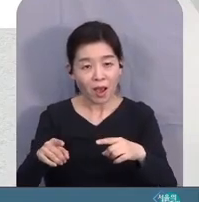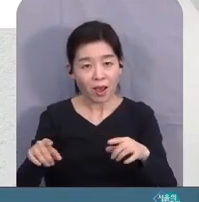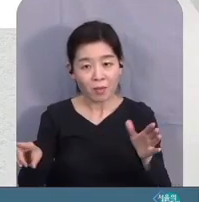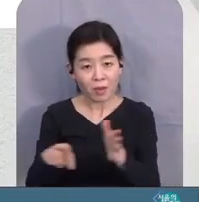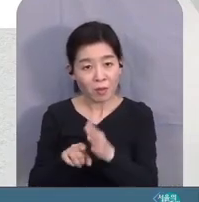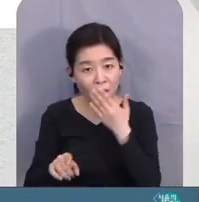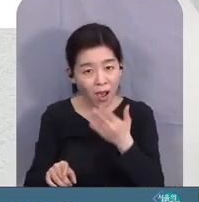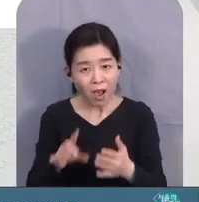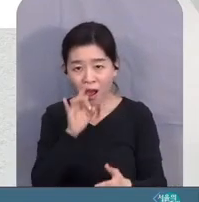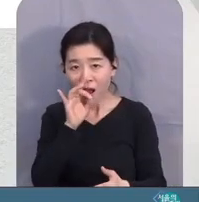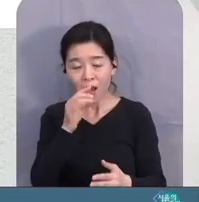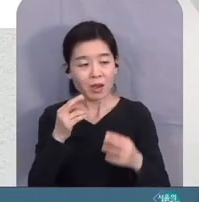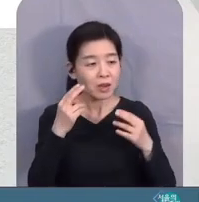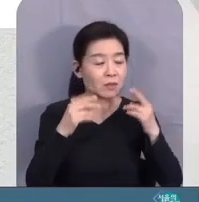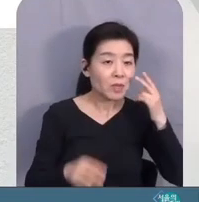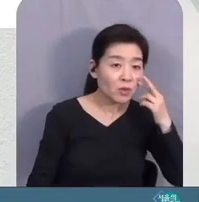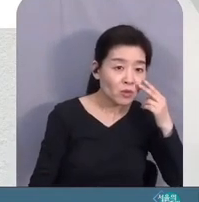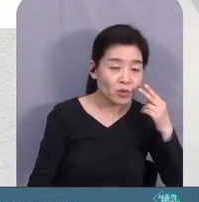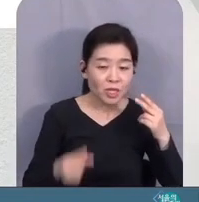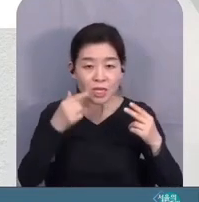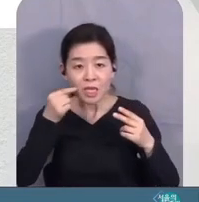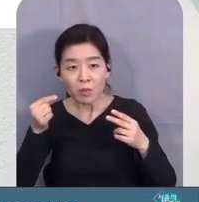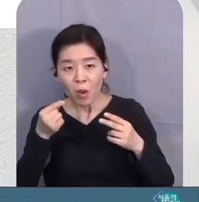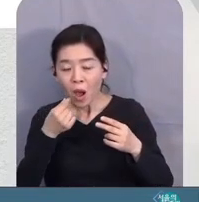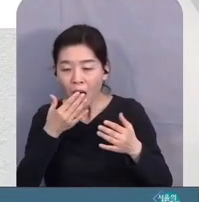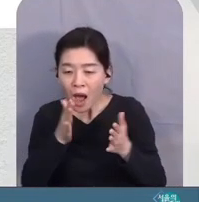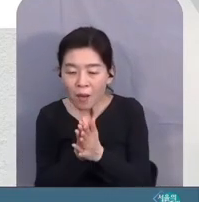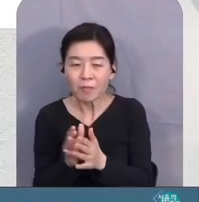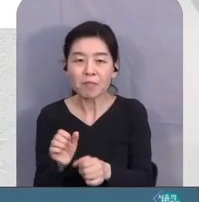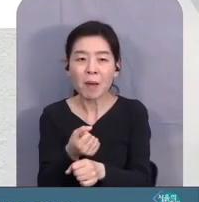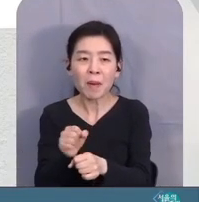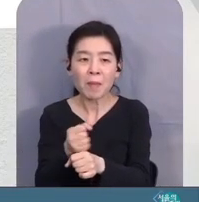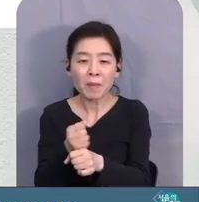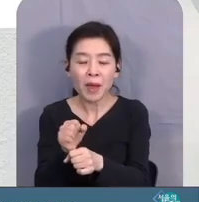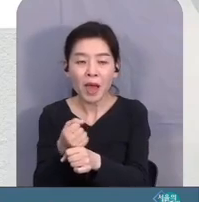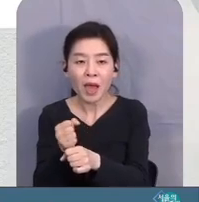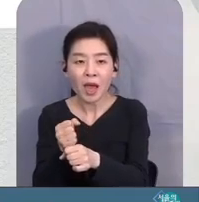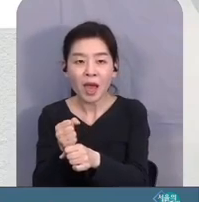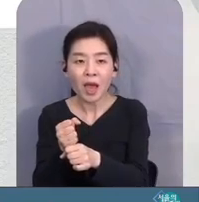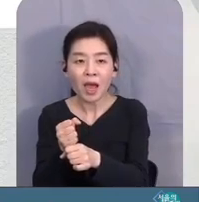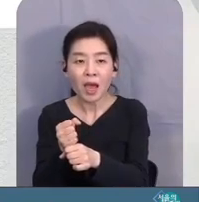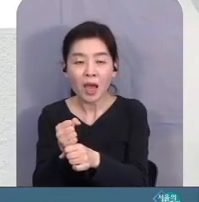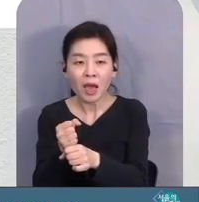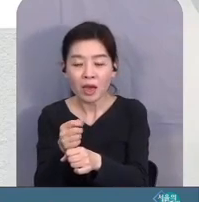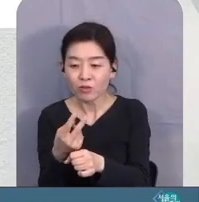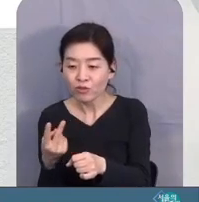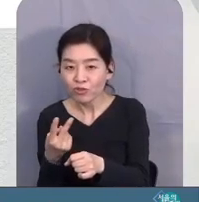미국과 일본이 짝짝꿍 해가지고 삼국 동맹에 한국을 끼워줬죠.